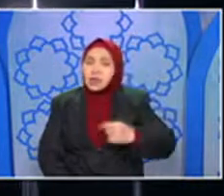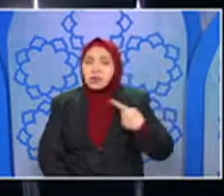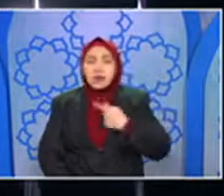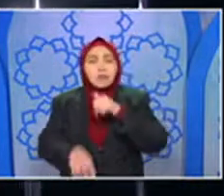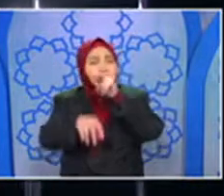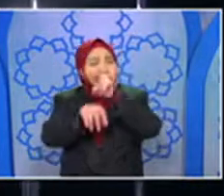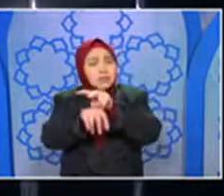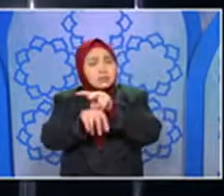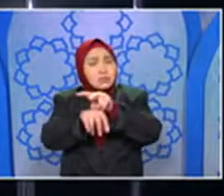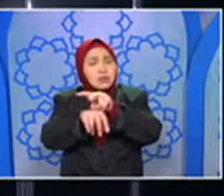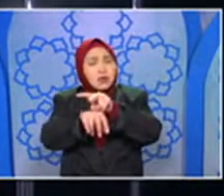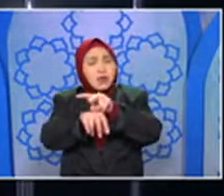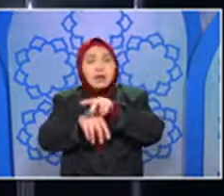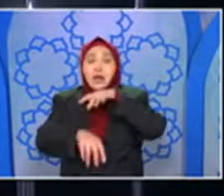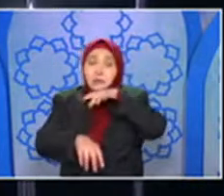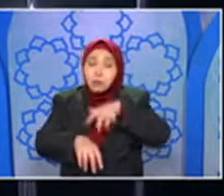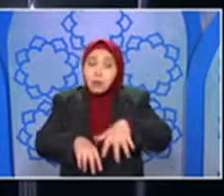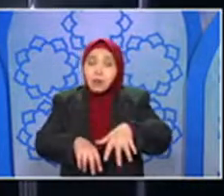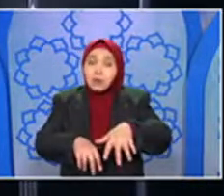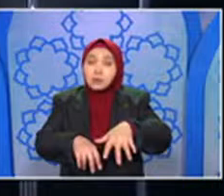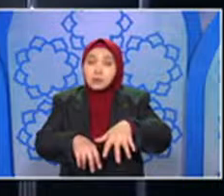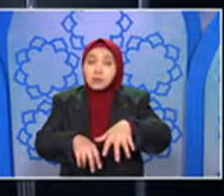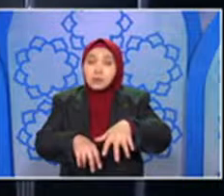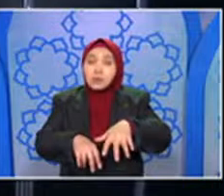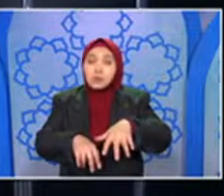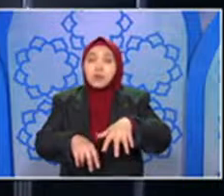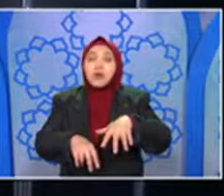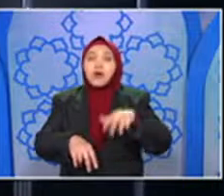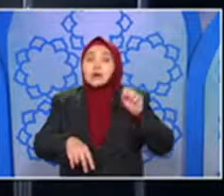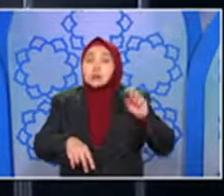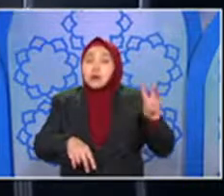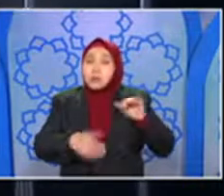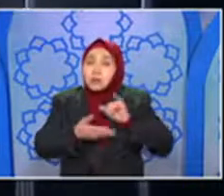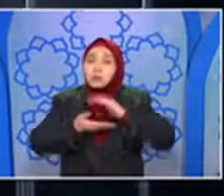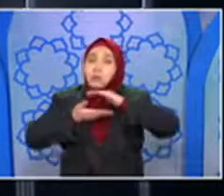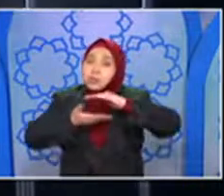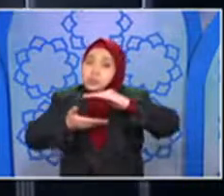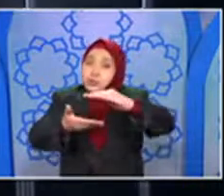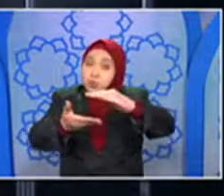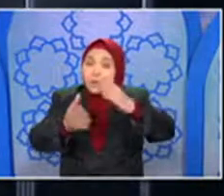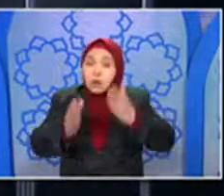bersaksi bahwasanya Nabi Muhammad sallallahu alaihi wasallam itu pesuruh Allah.